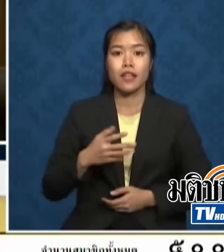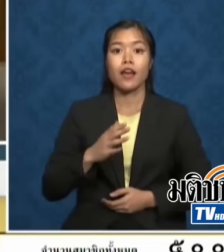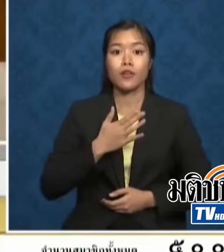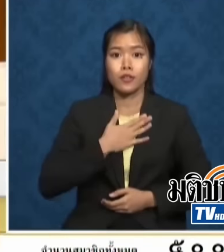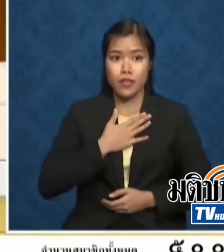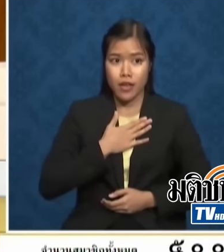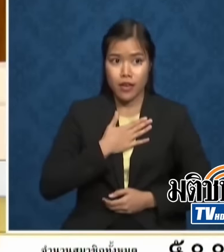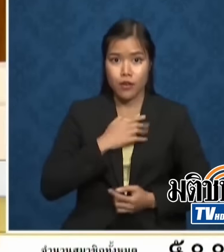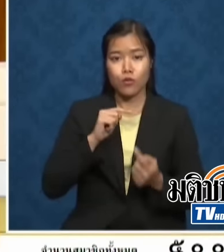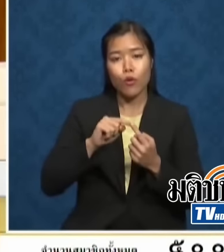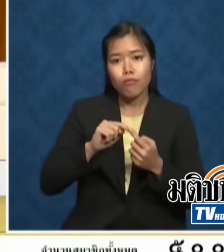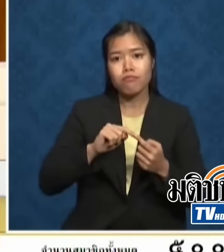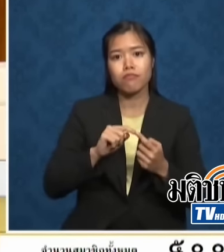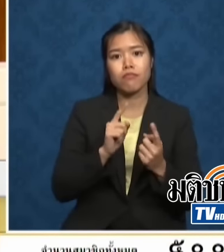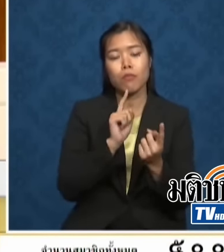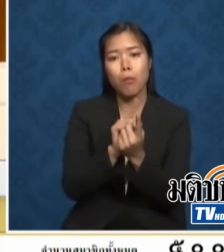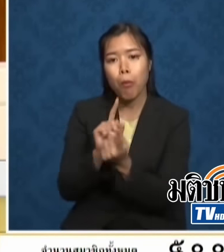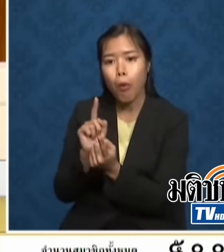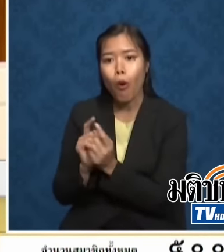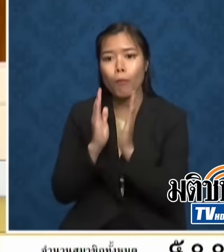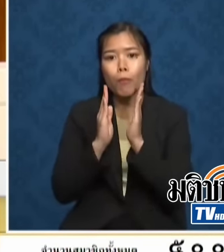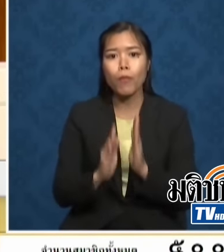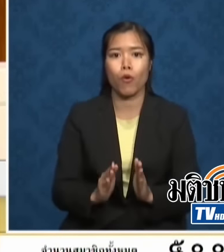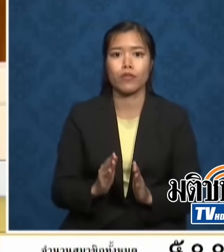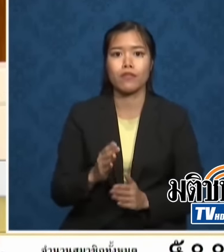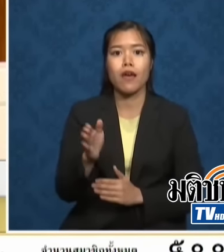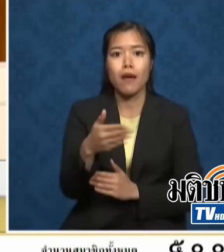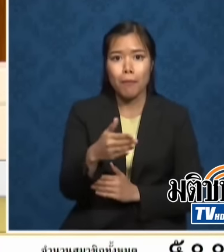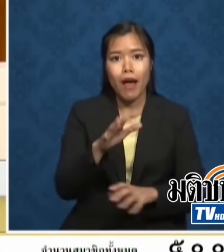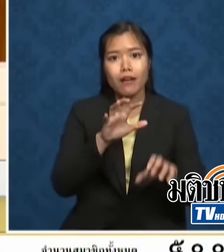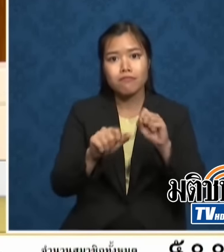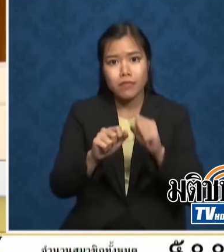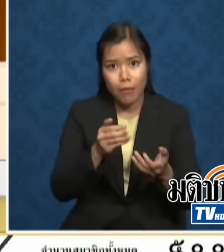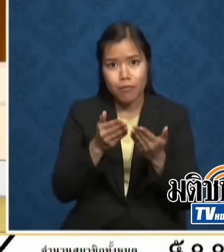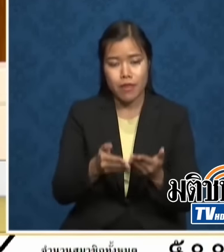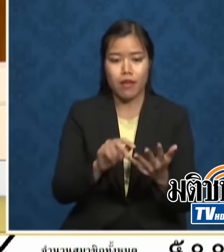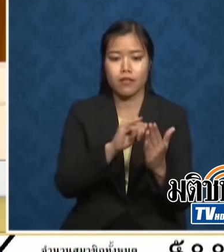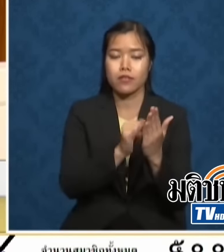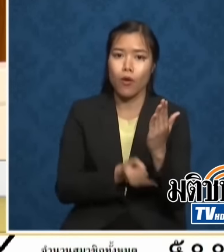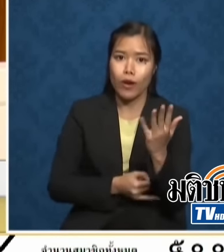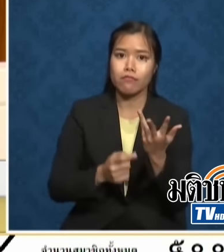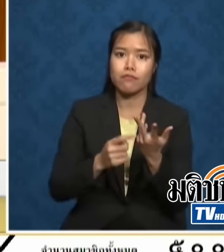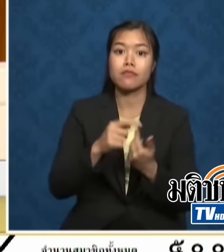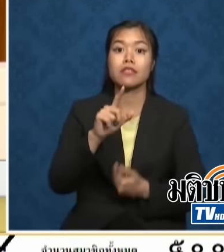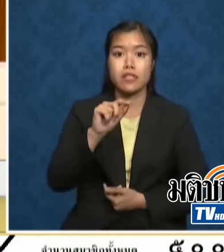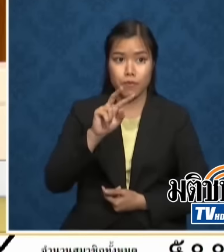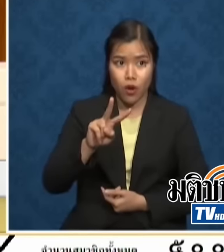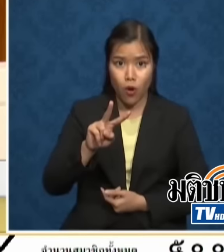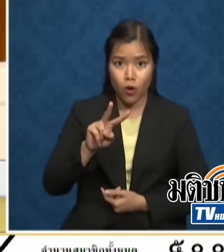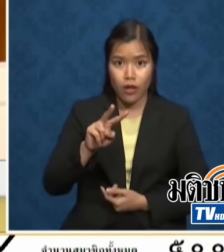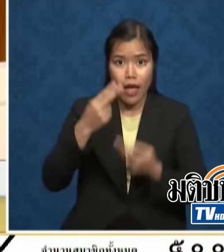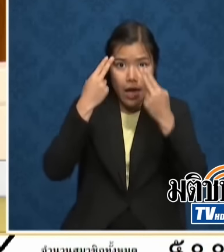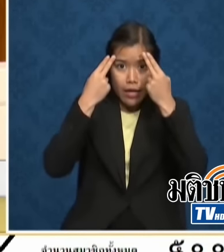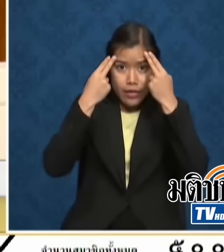ได้คลุกคลีกับพี่น้องนะครับชาวประมงโดยเฉพาะนายกสมาคมประมงทั้ง22จังหวัดนะครับท่านนายกทั้งหล